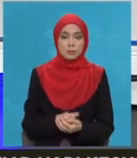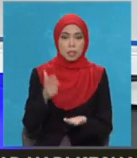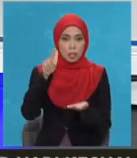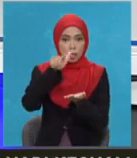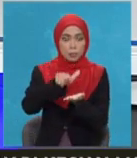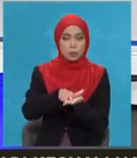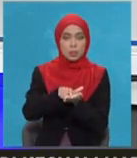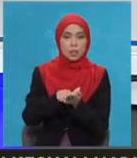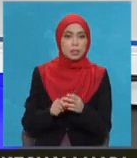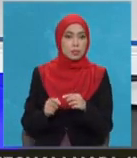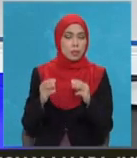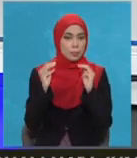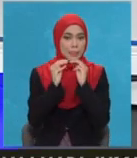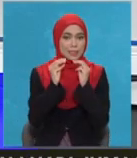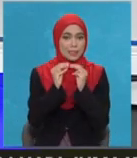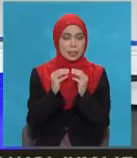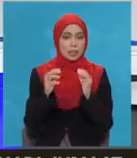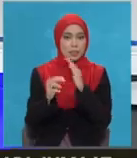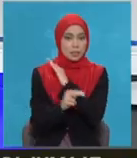sidang Majelis masyarakat ini